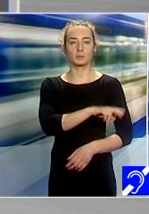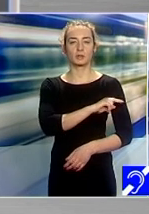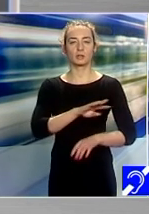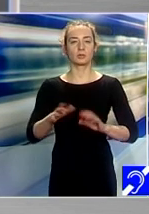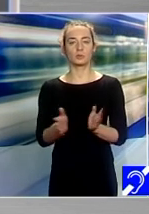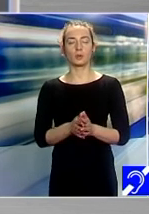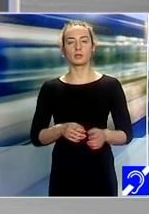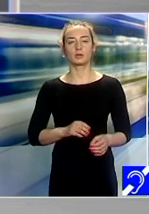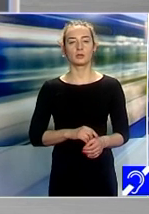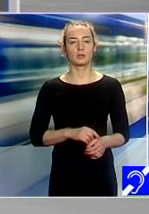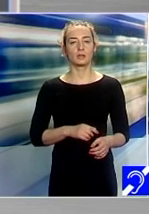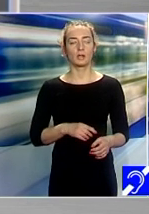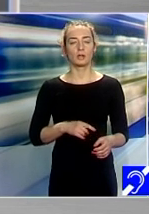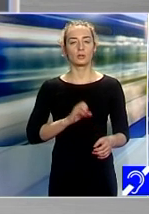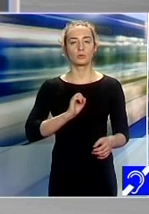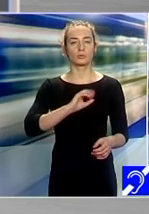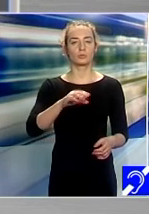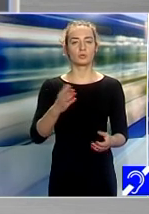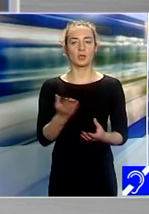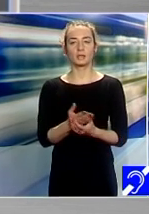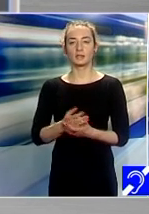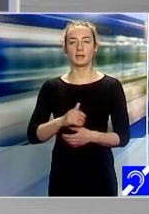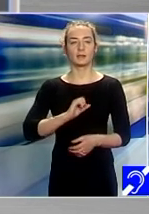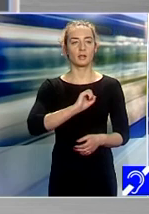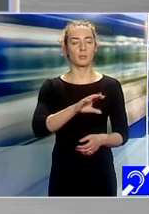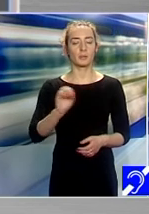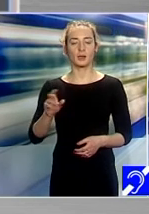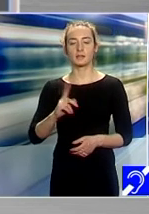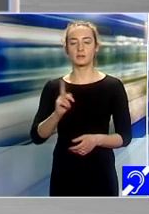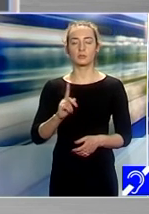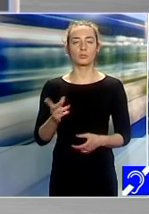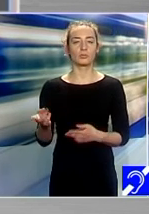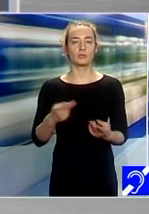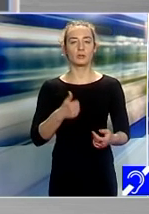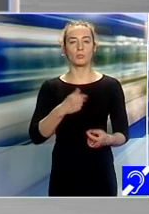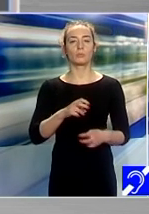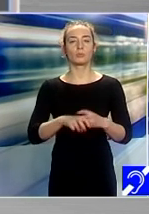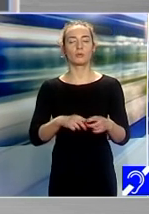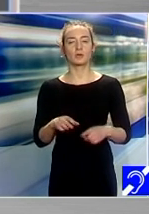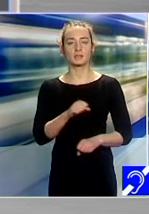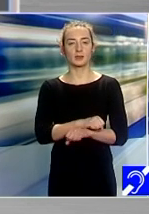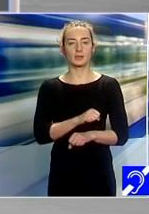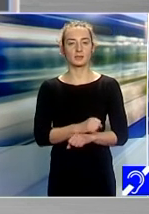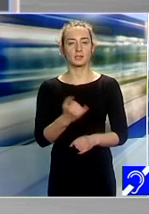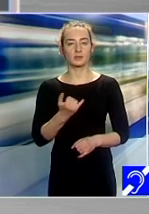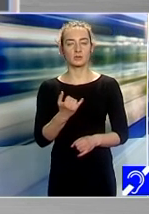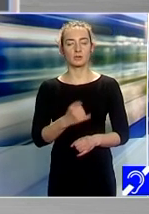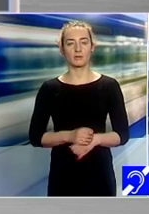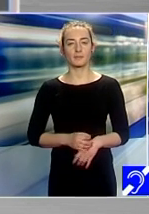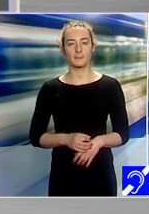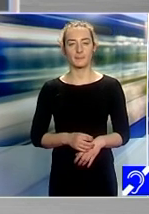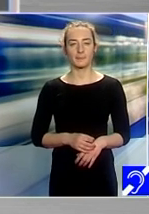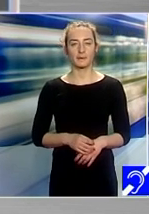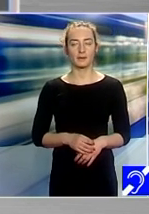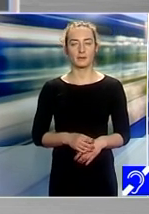lumea plimbă hârtiile de la un birou la altul, de frică să nu vină vreun control să îi areseze cineva.